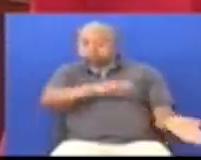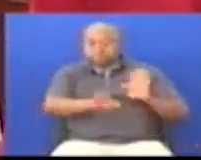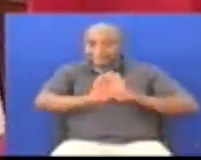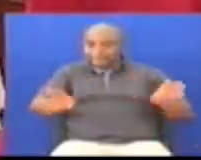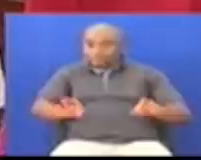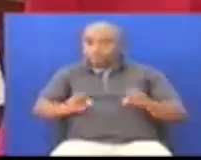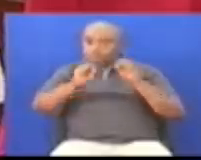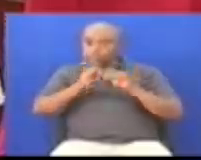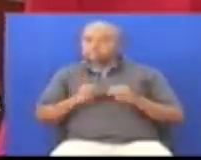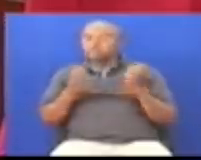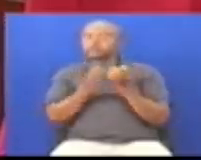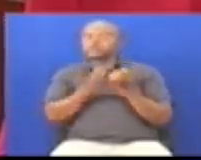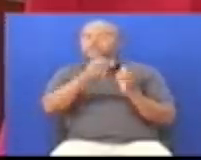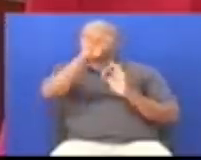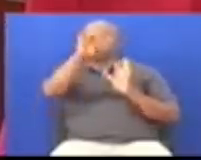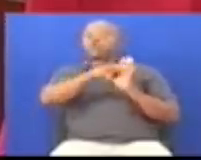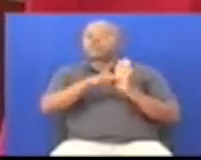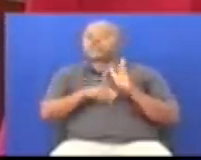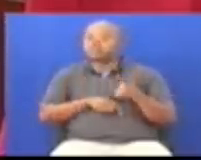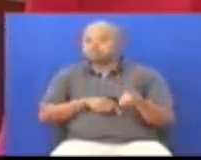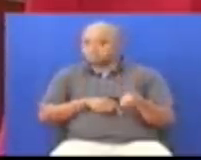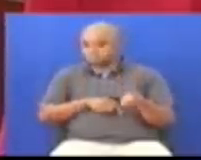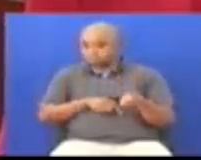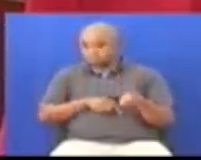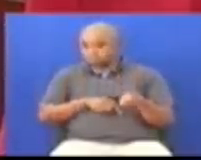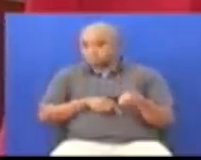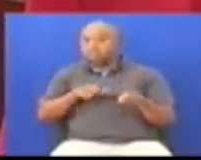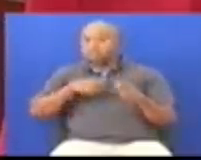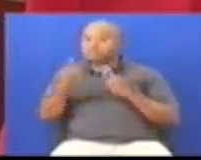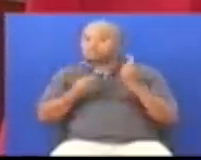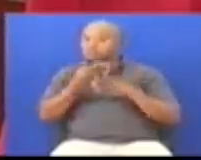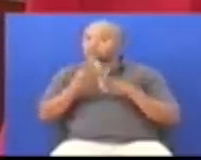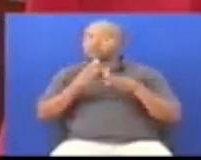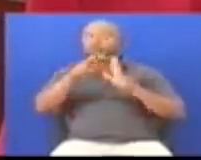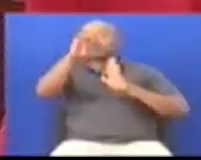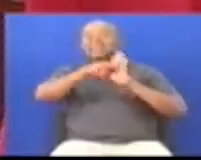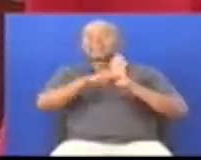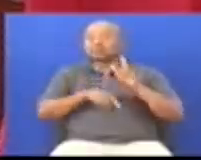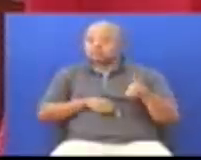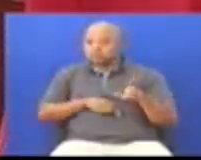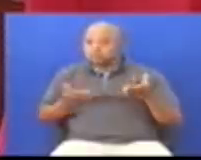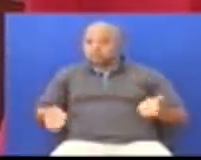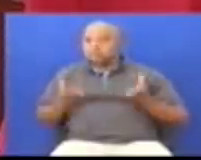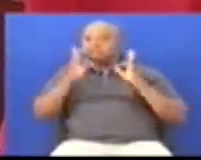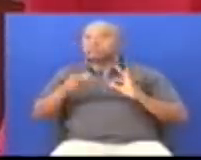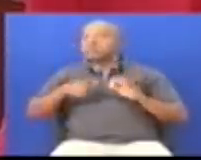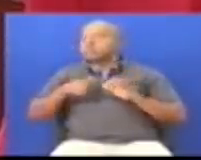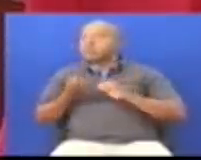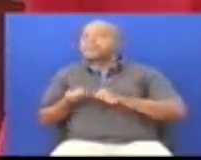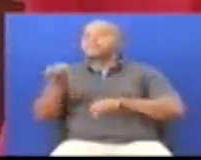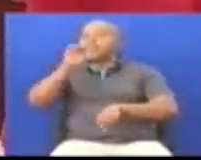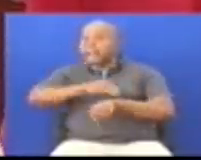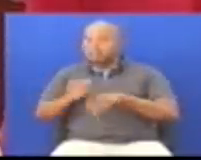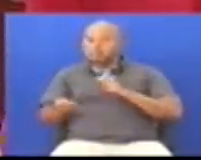na utaratibu. Sasa nije kwenye huo utaratibu, system. I'm talking about a system. But nzuri mimi ni mtaalamu wa